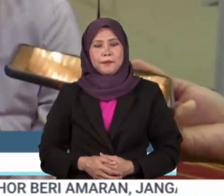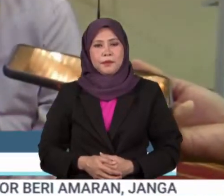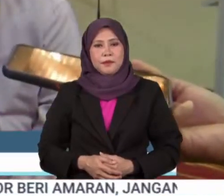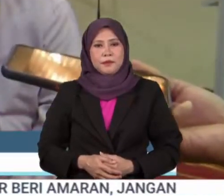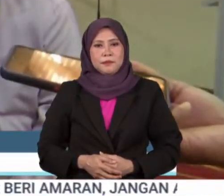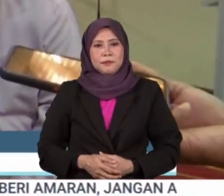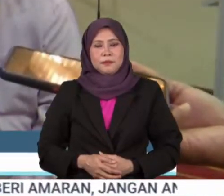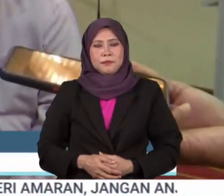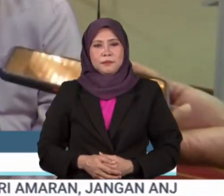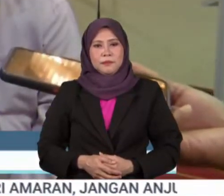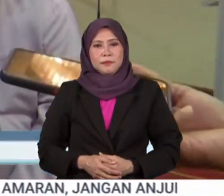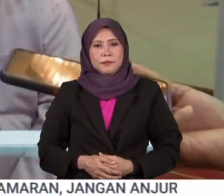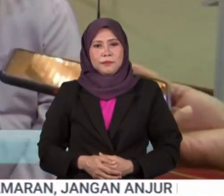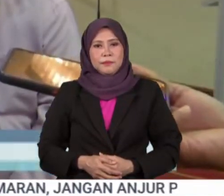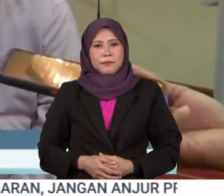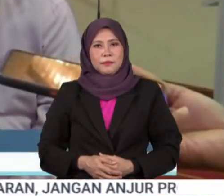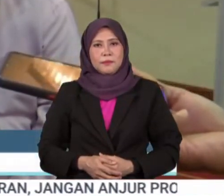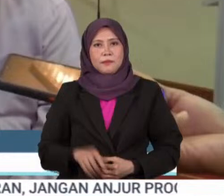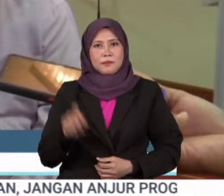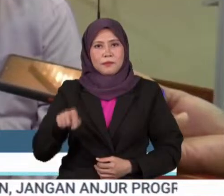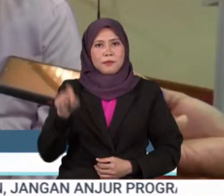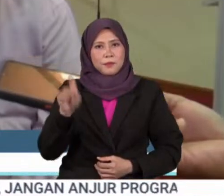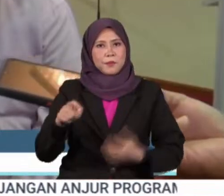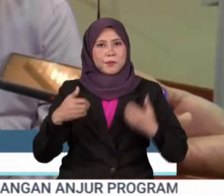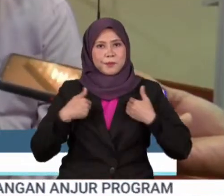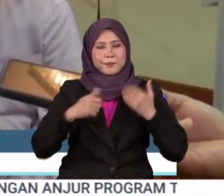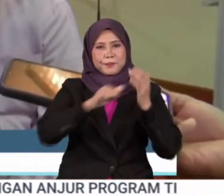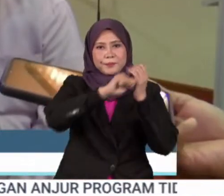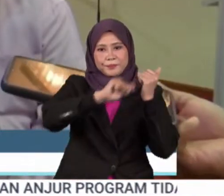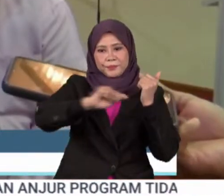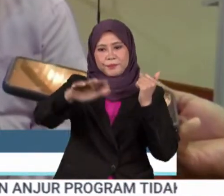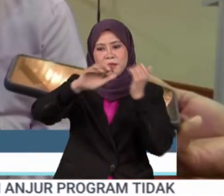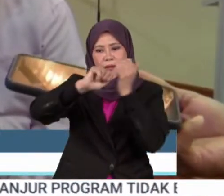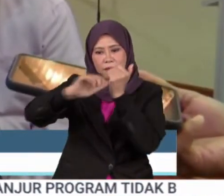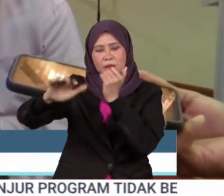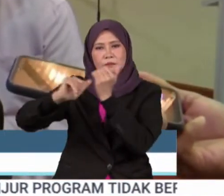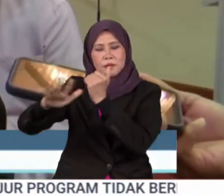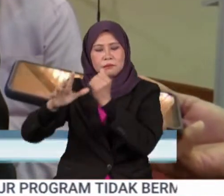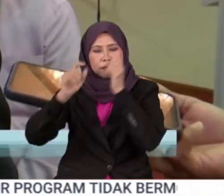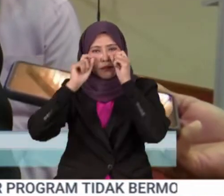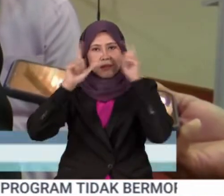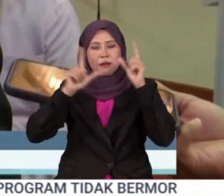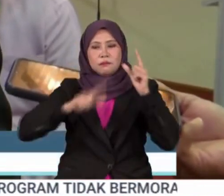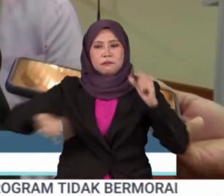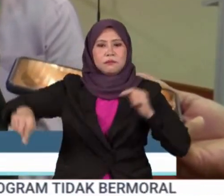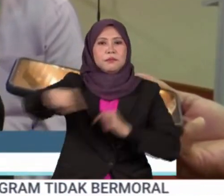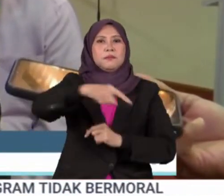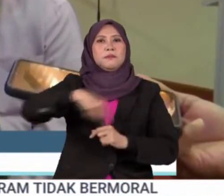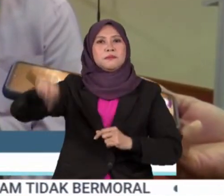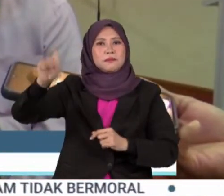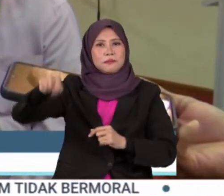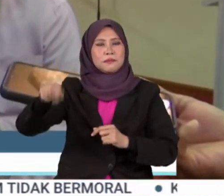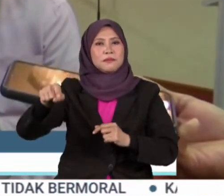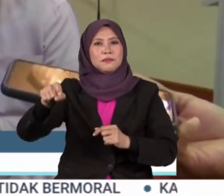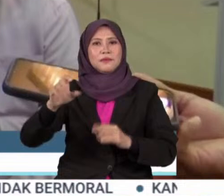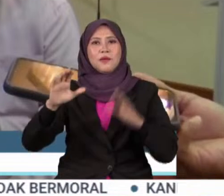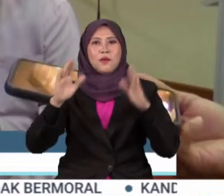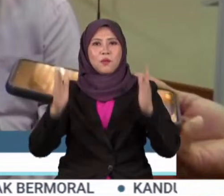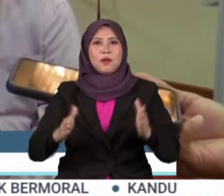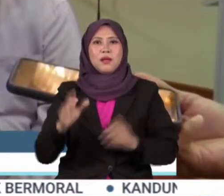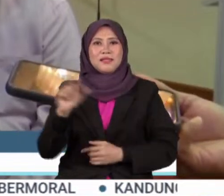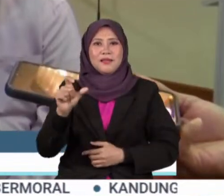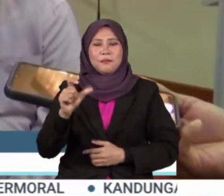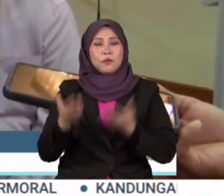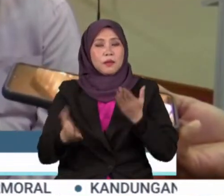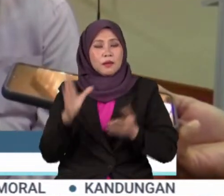jadi kita merasakan perlu diadakan kemping kesadaran sebab untuk mengingatkan pada masyarakat Islam mungkin yang